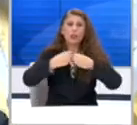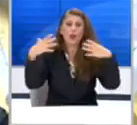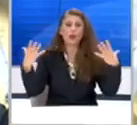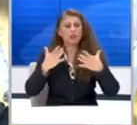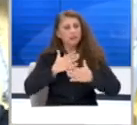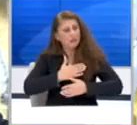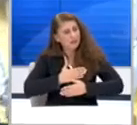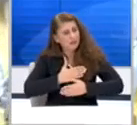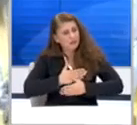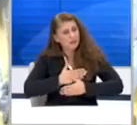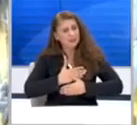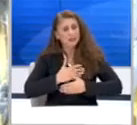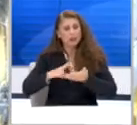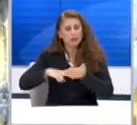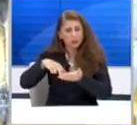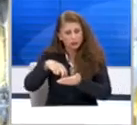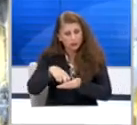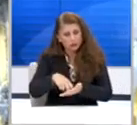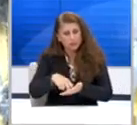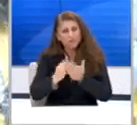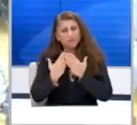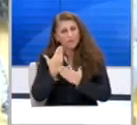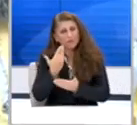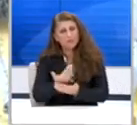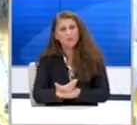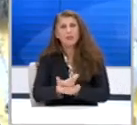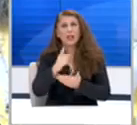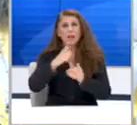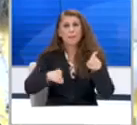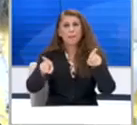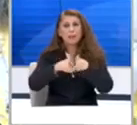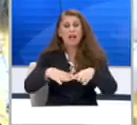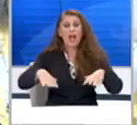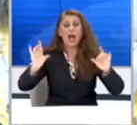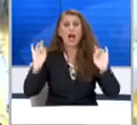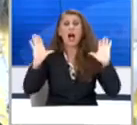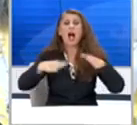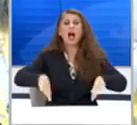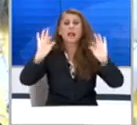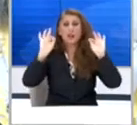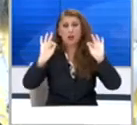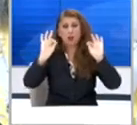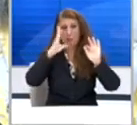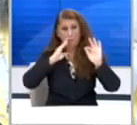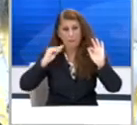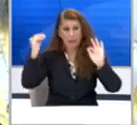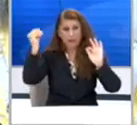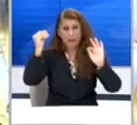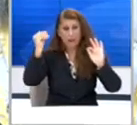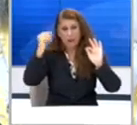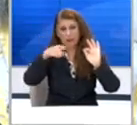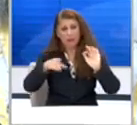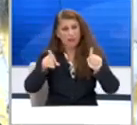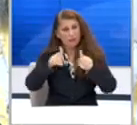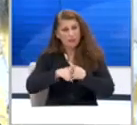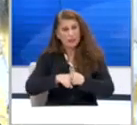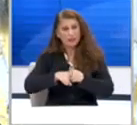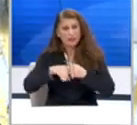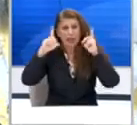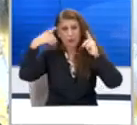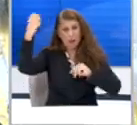προσκύνησιν αναπέμπομεν, σι τον Άρχο Σου Πατρί και το Παναγίο και αγαθό και ζωπιό Σου